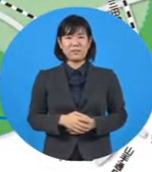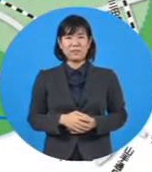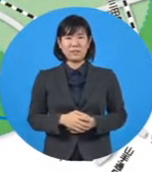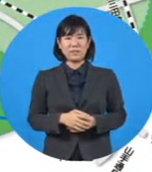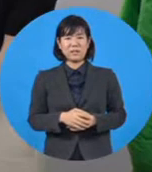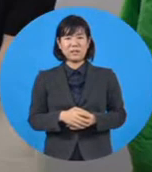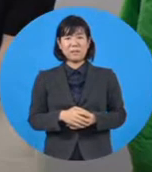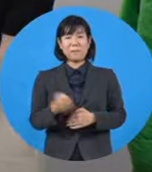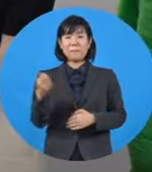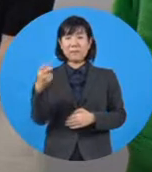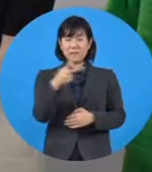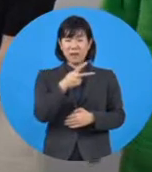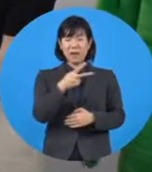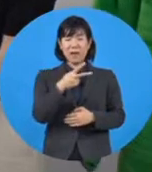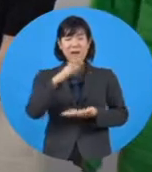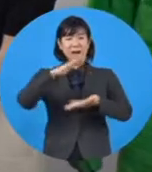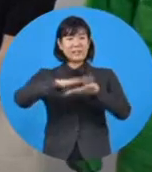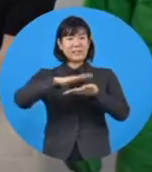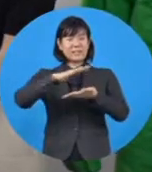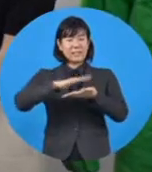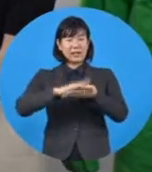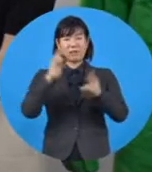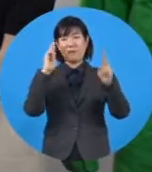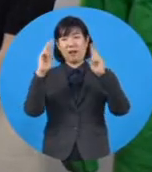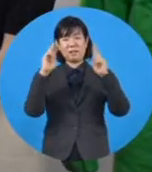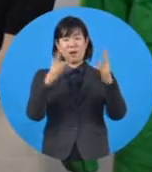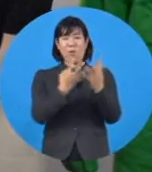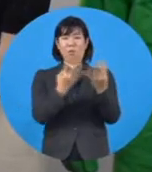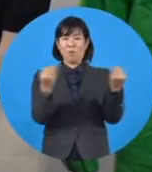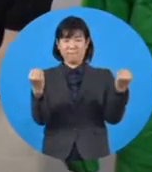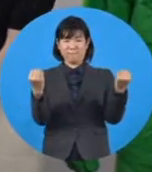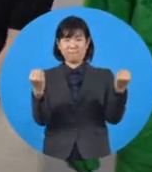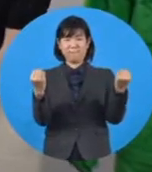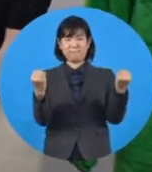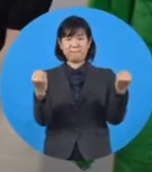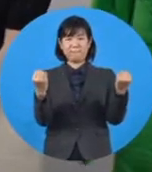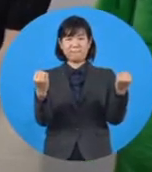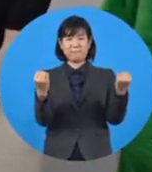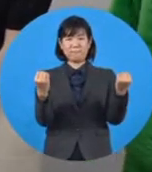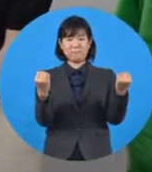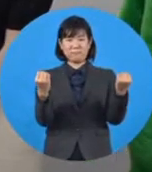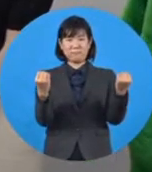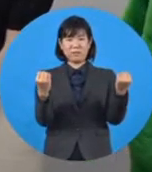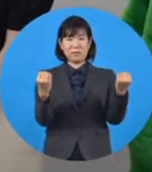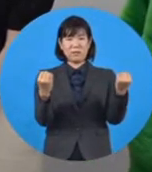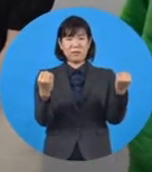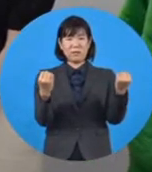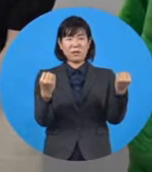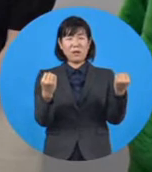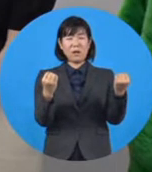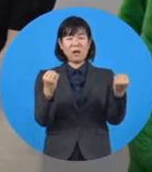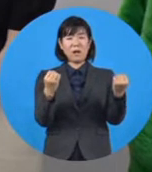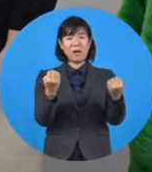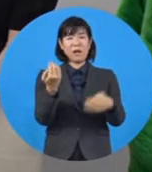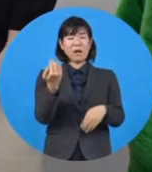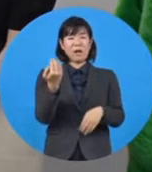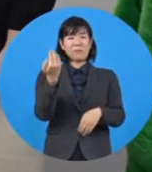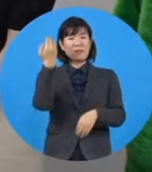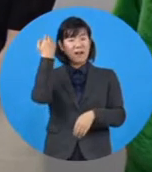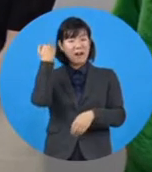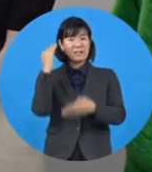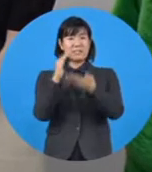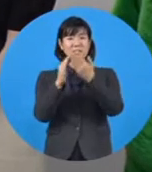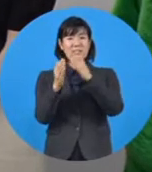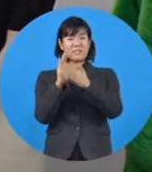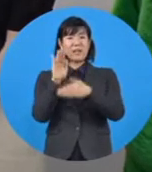区内全域において、はい、印刷業が非常に盛んになっています。 これはですね、戦後の時期に元